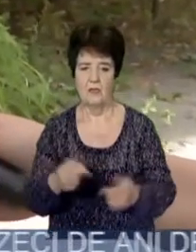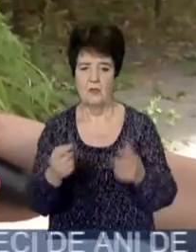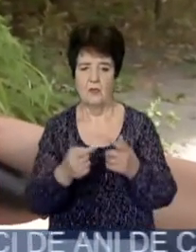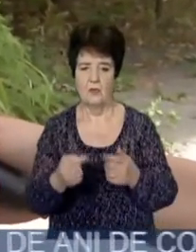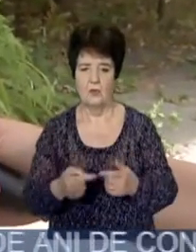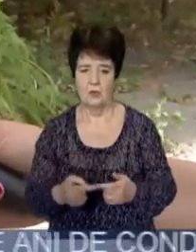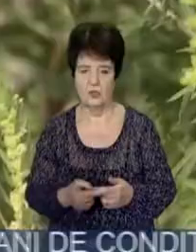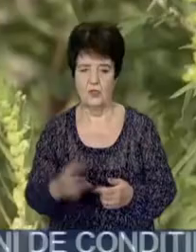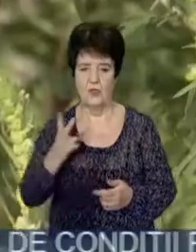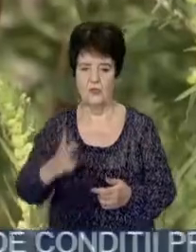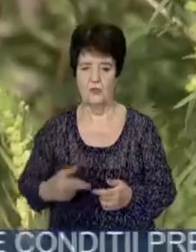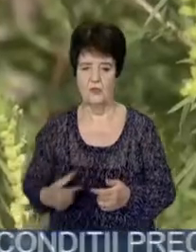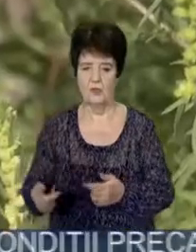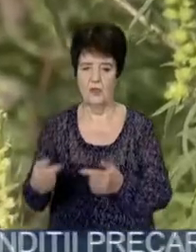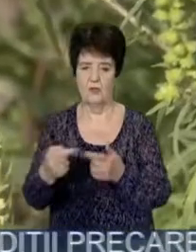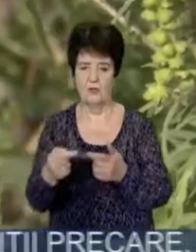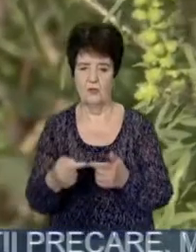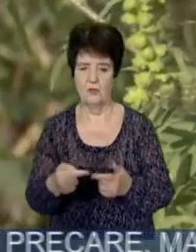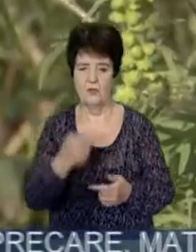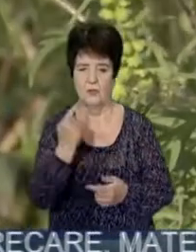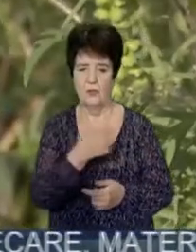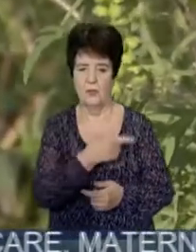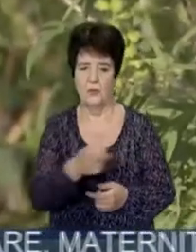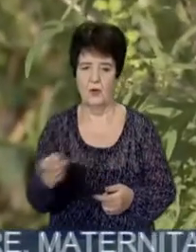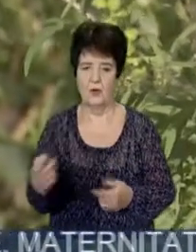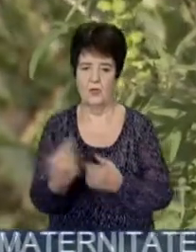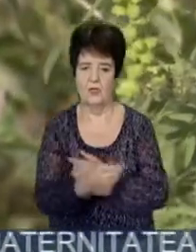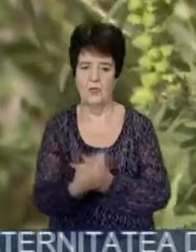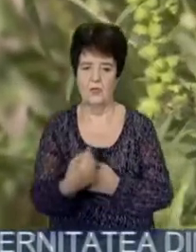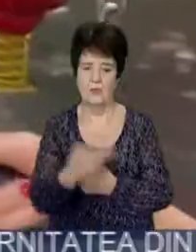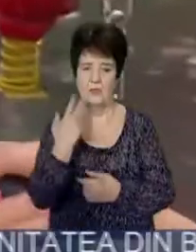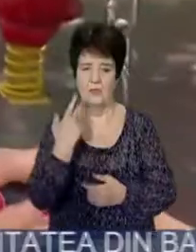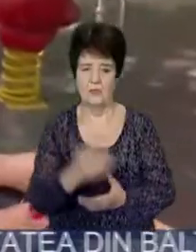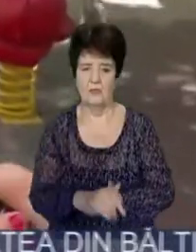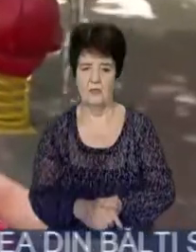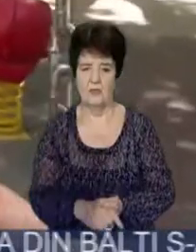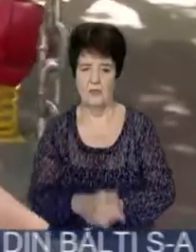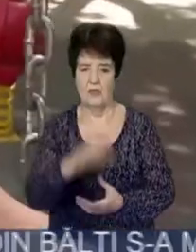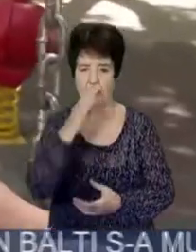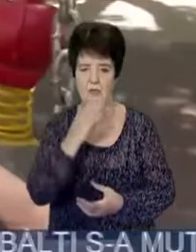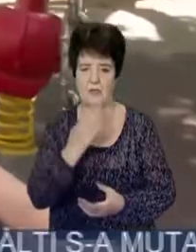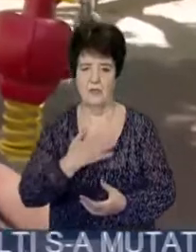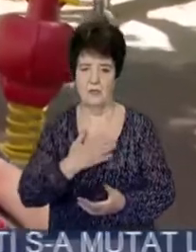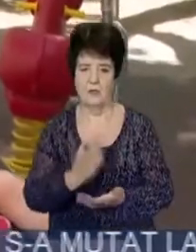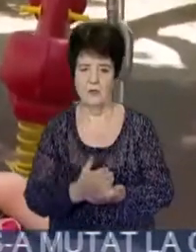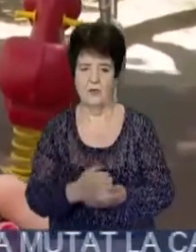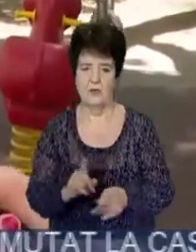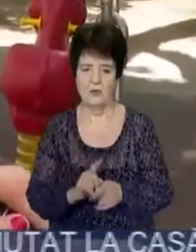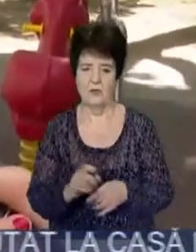Fetița vecinei are alergie la ambrozie și în această perioadă primește tratament. Tata meu are